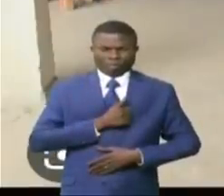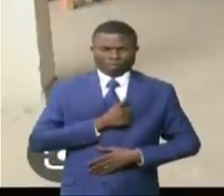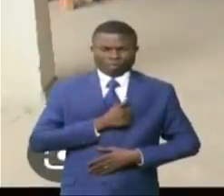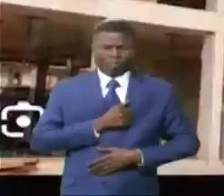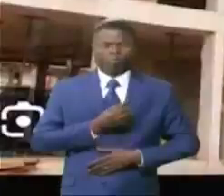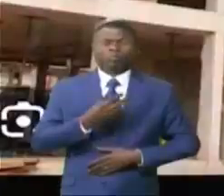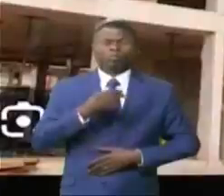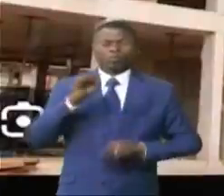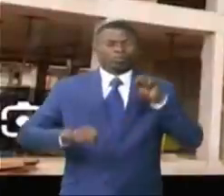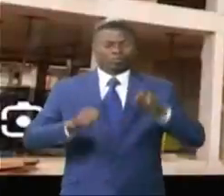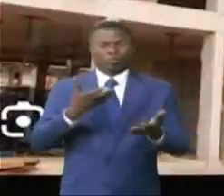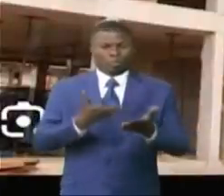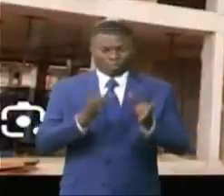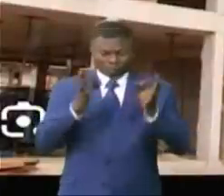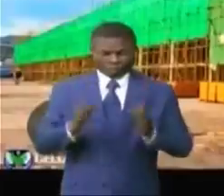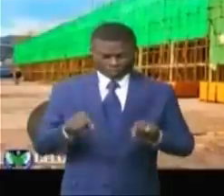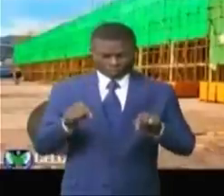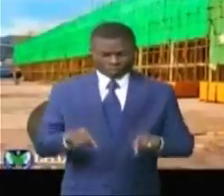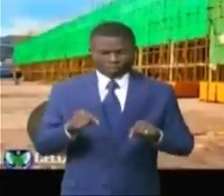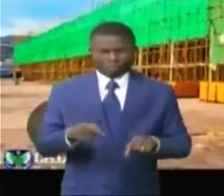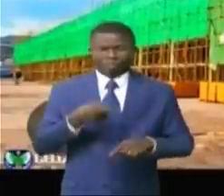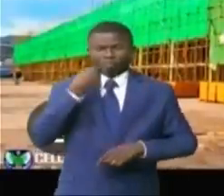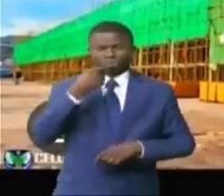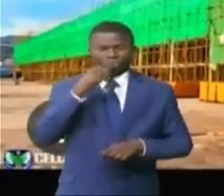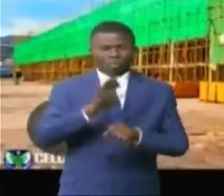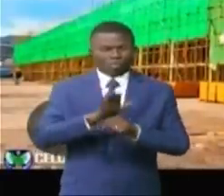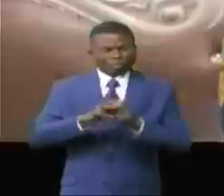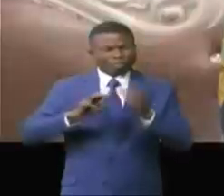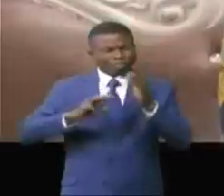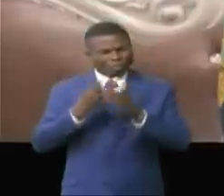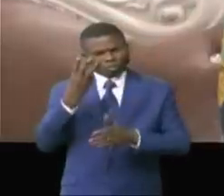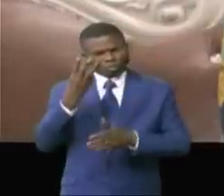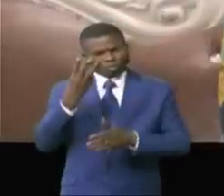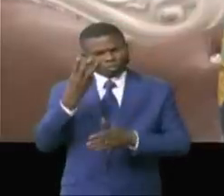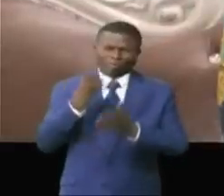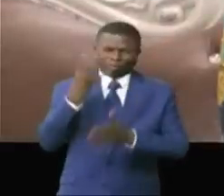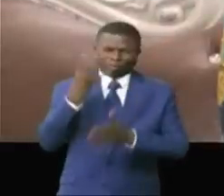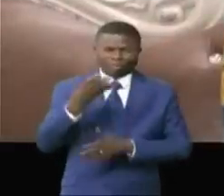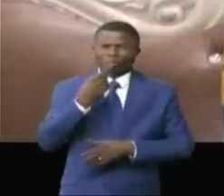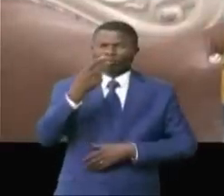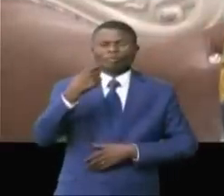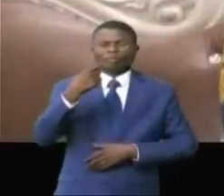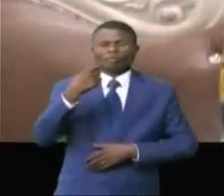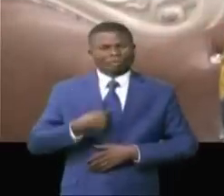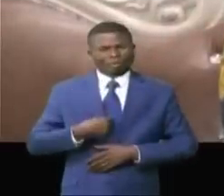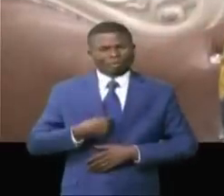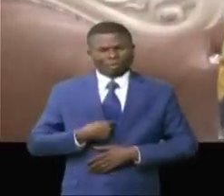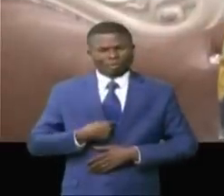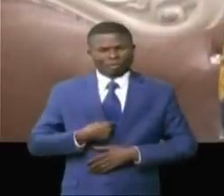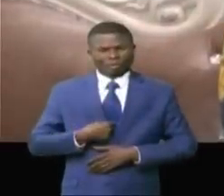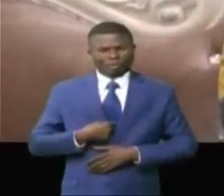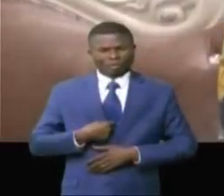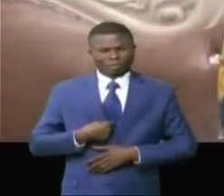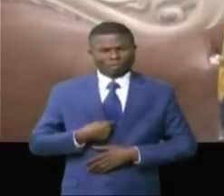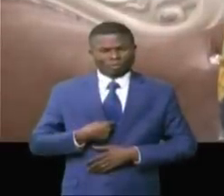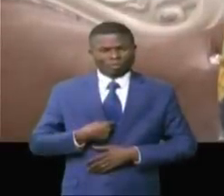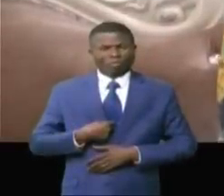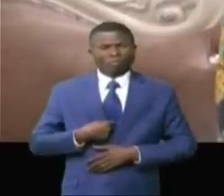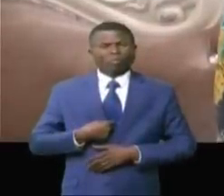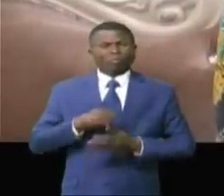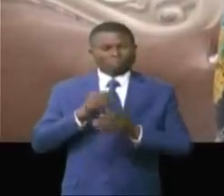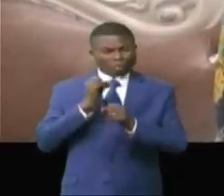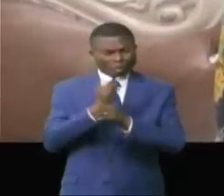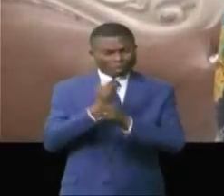dubitatif, mais ils me l'ont répété à 3-4 reprises pour me dire que ça sera prêt au mois de